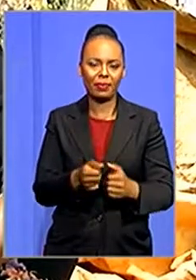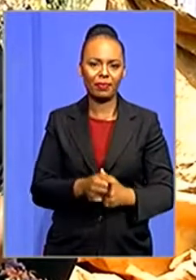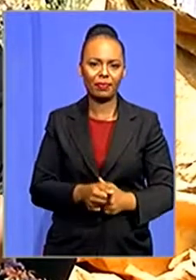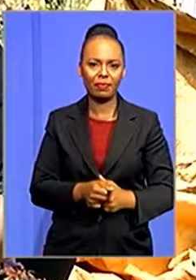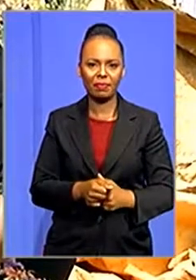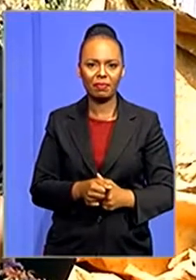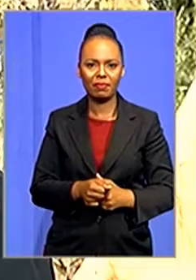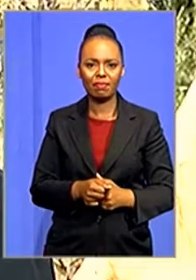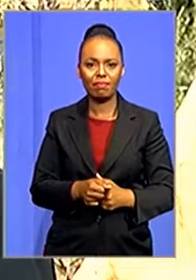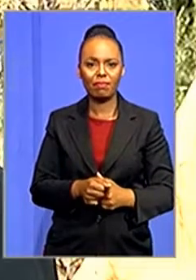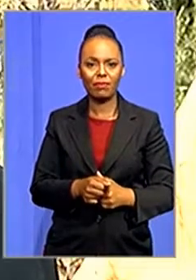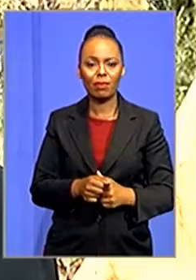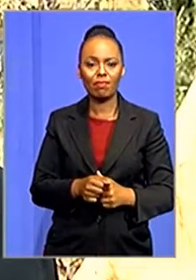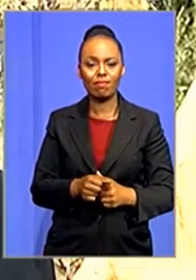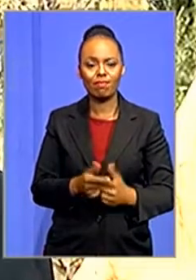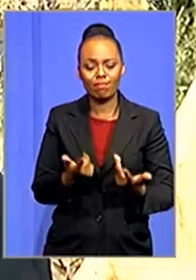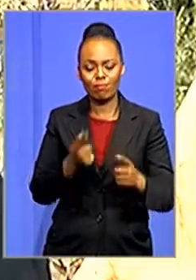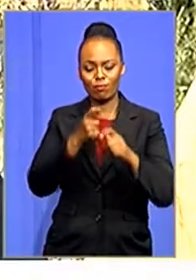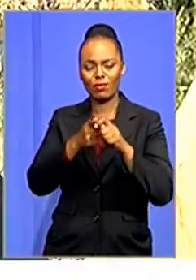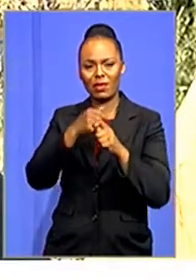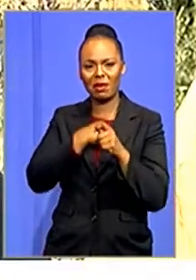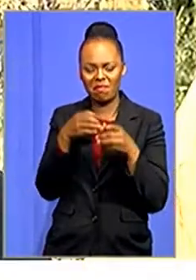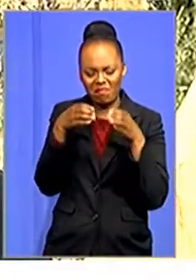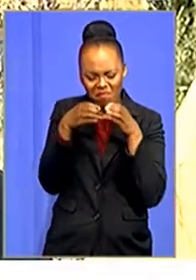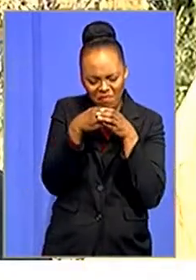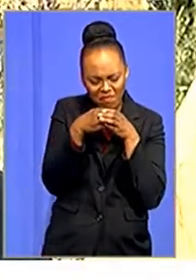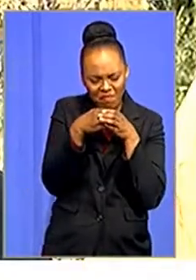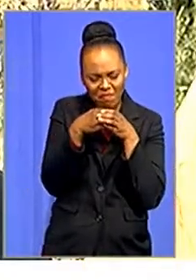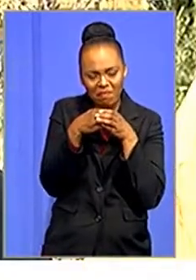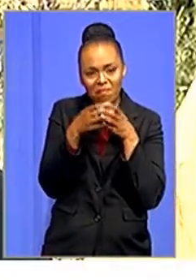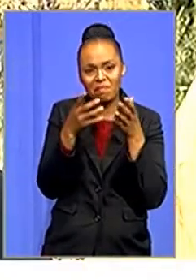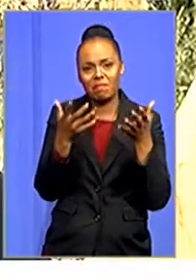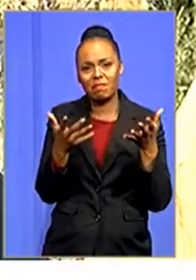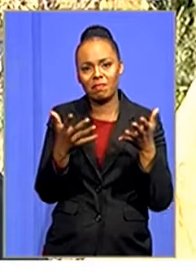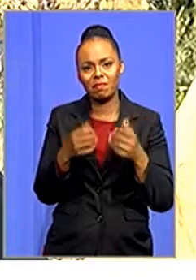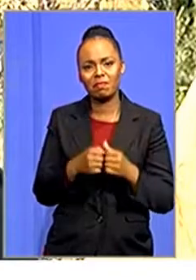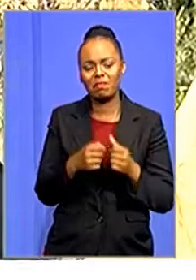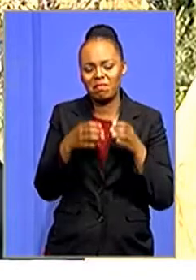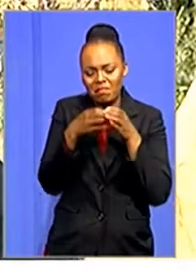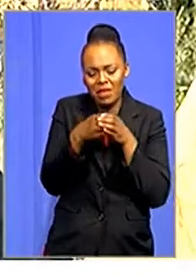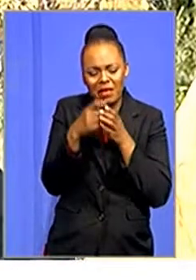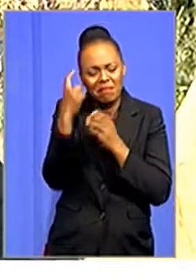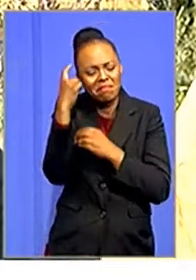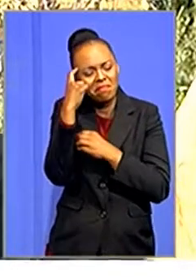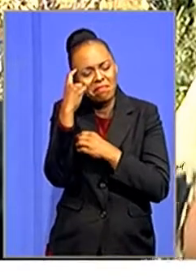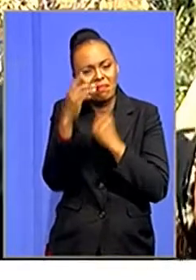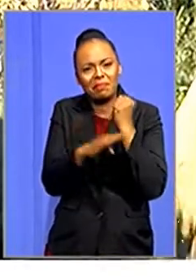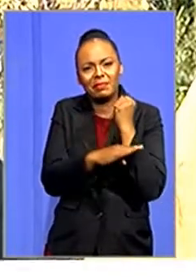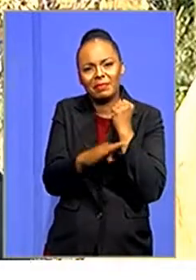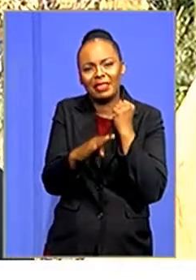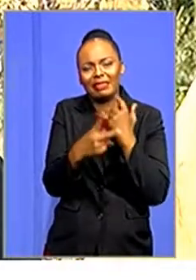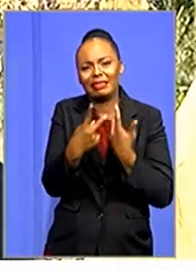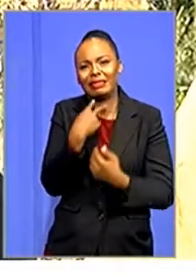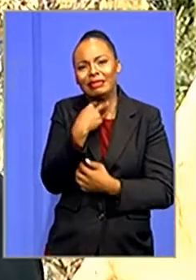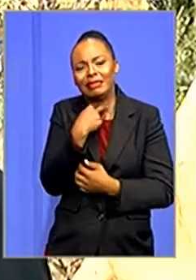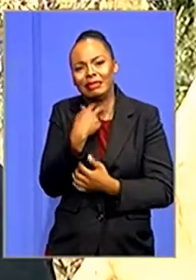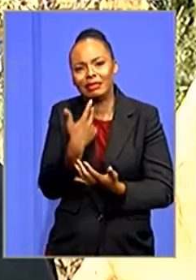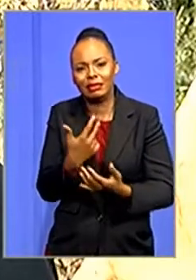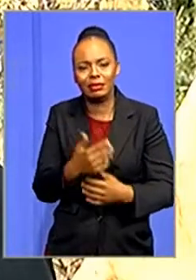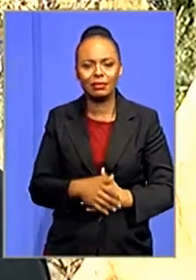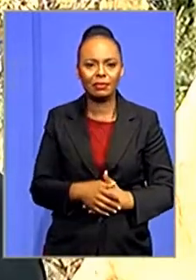pitlagane thata hela mo le gore a kgonagale gore ka pitlagana robala ha bana ba robala.